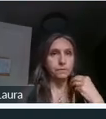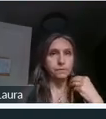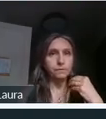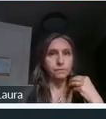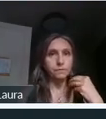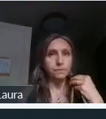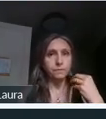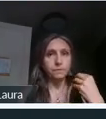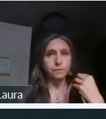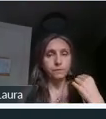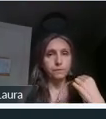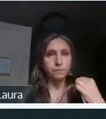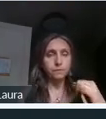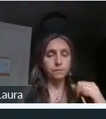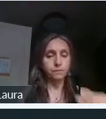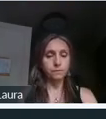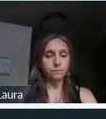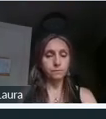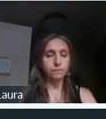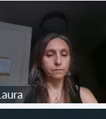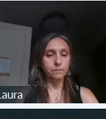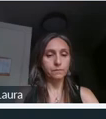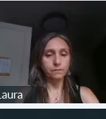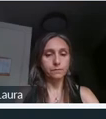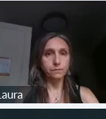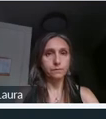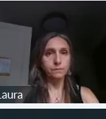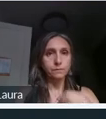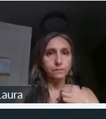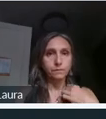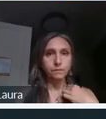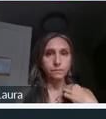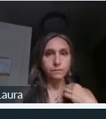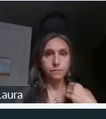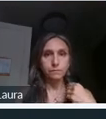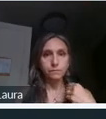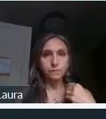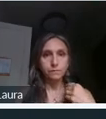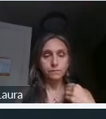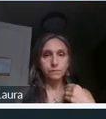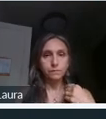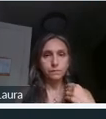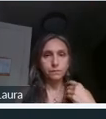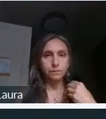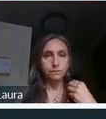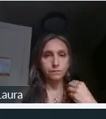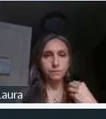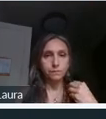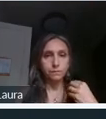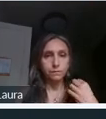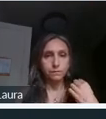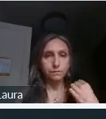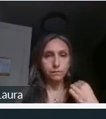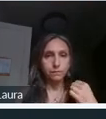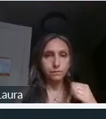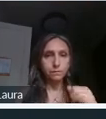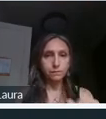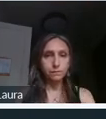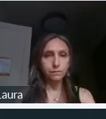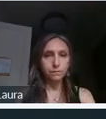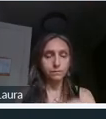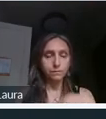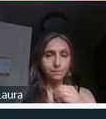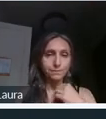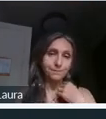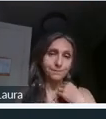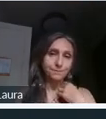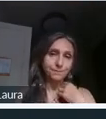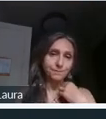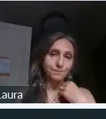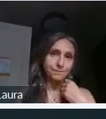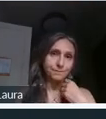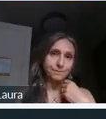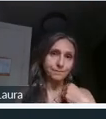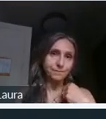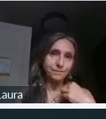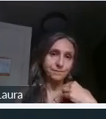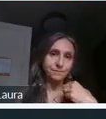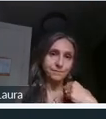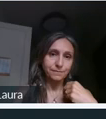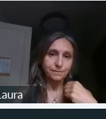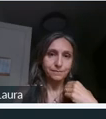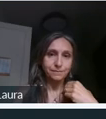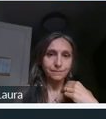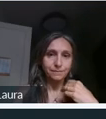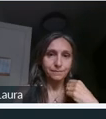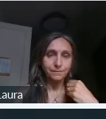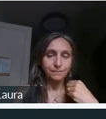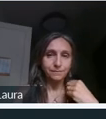è stato sempre visto un po' dal punto di vista un po' limitativo, come un affare per avvocati, non pensando invece che